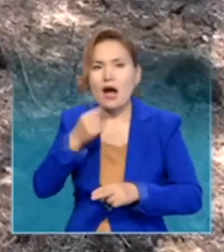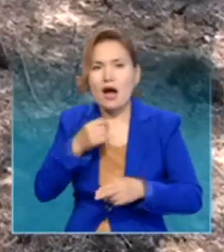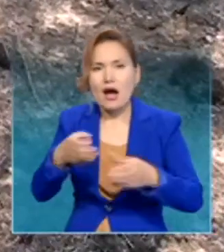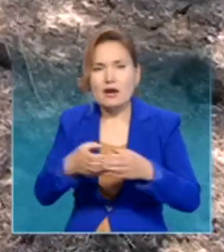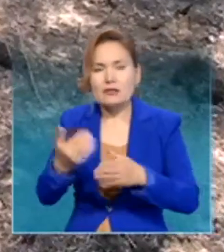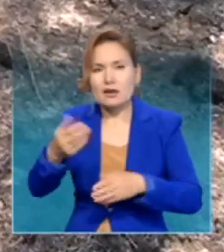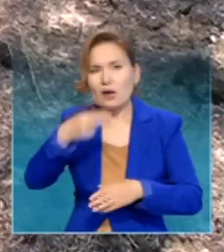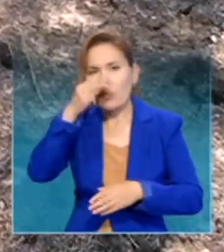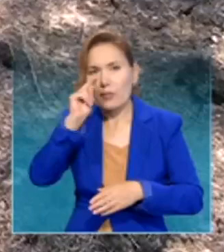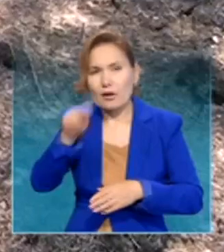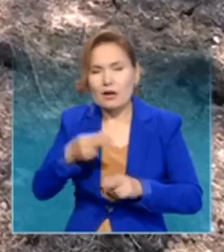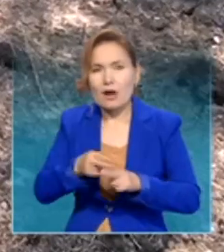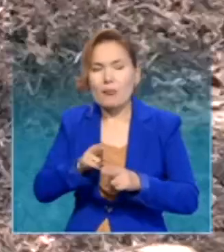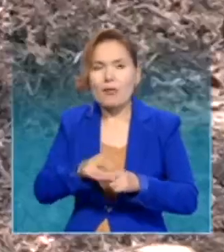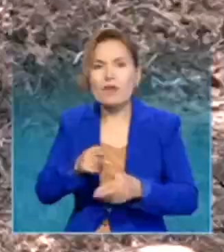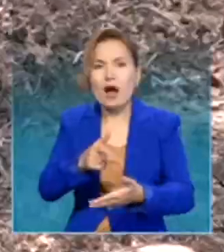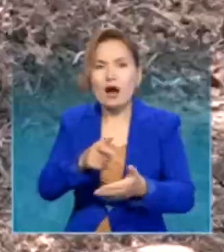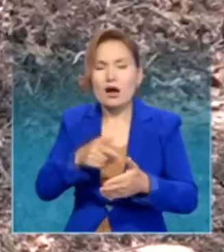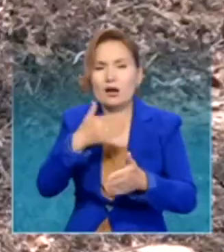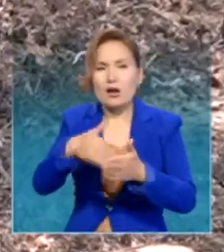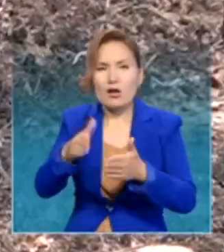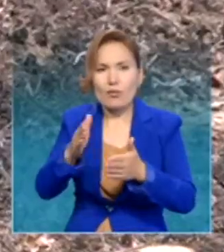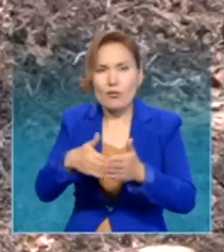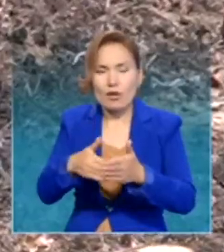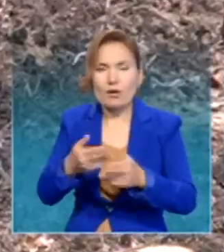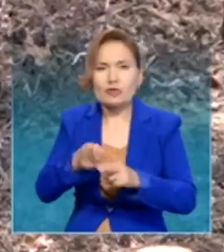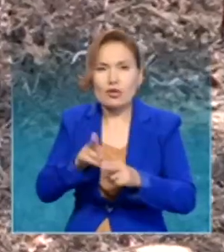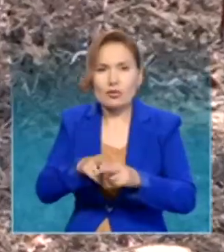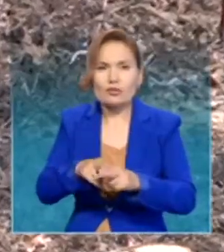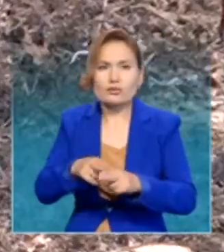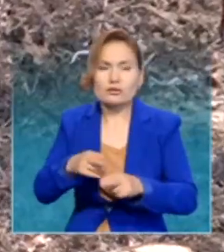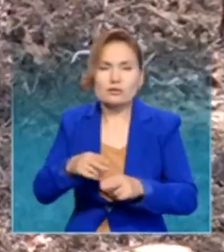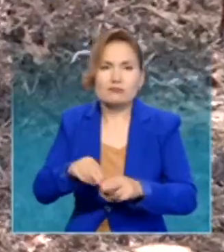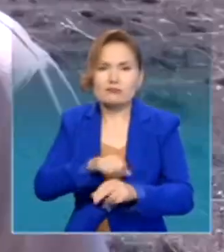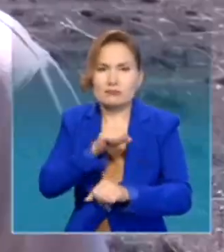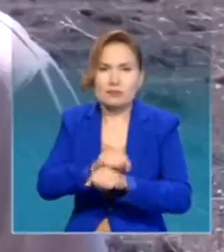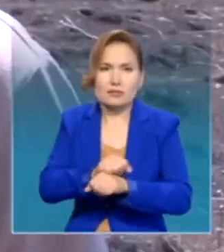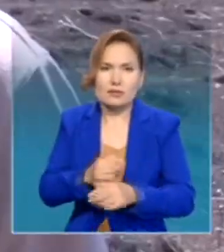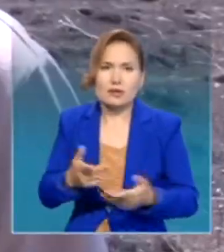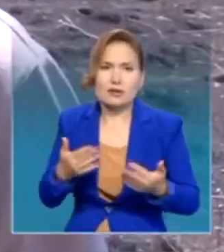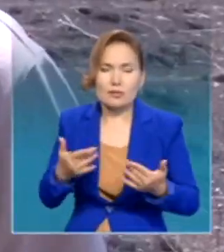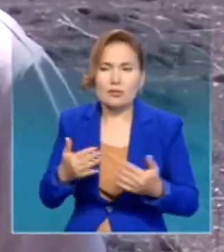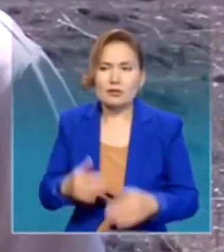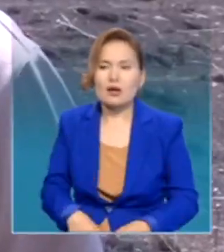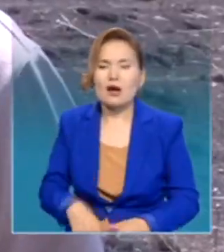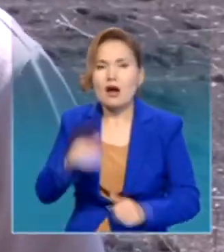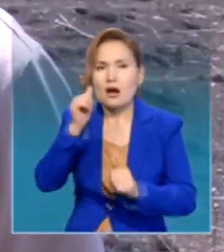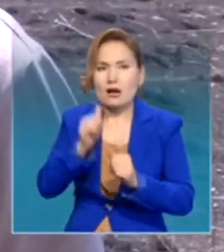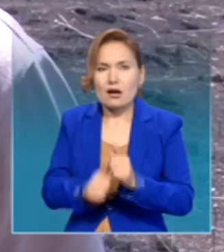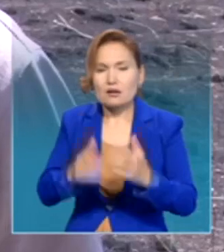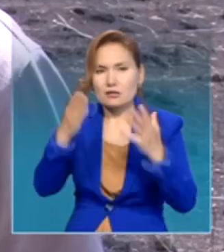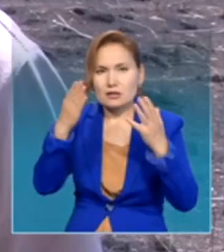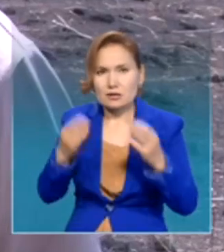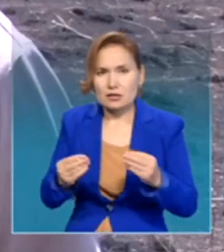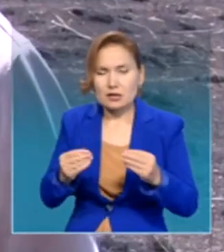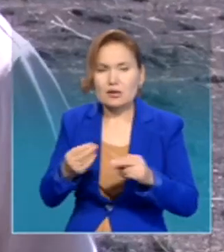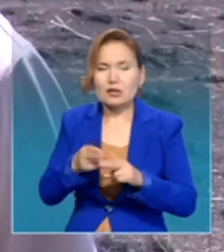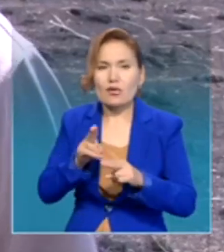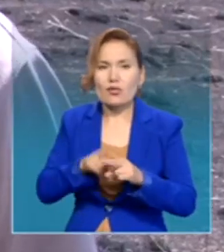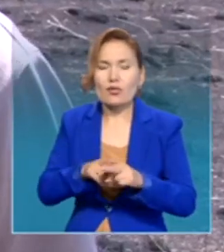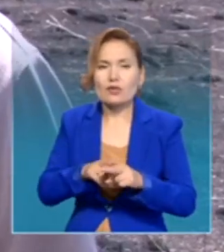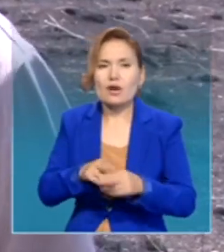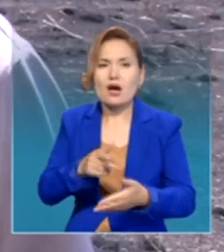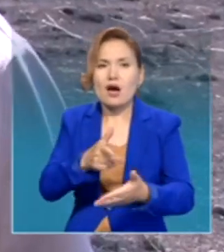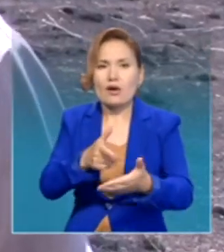әрекетіне күйініп, қару-жарақ қалдығын жою мүлде тыйылсын деп талап қойып отыр. Күніге зырып болып отыр ғой. Техника